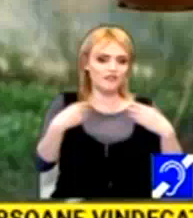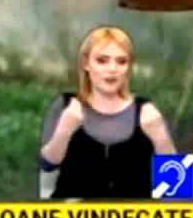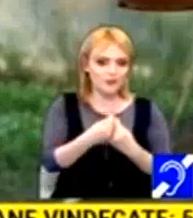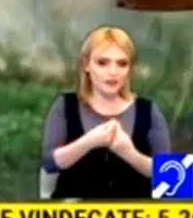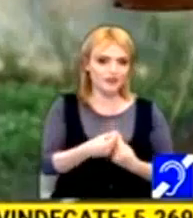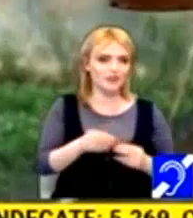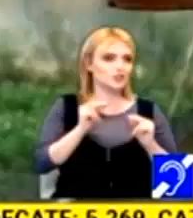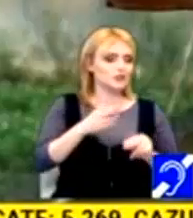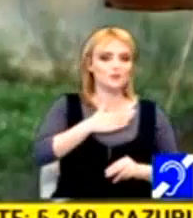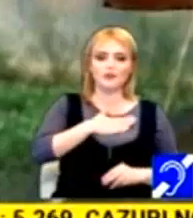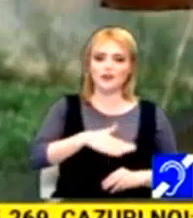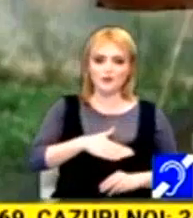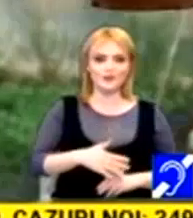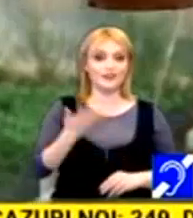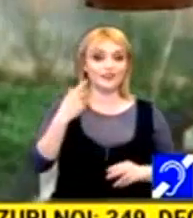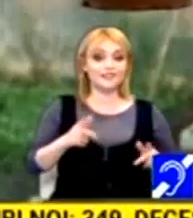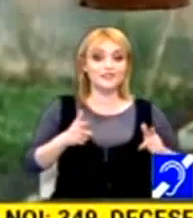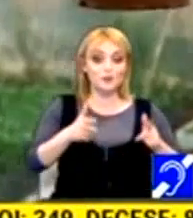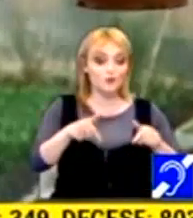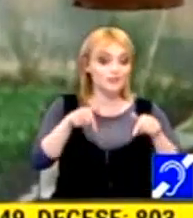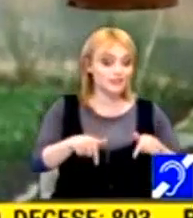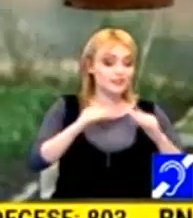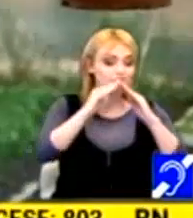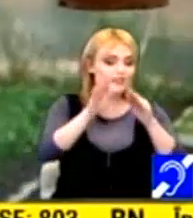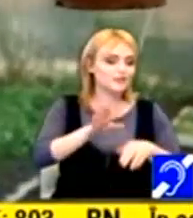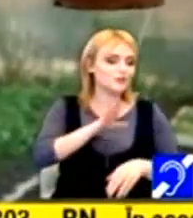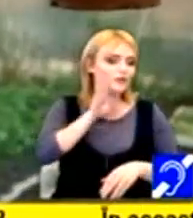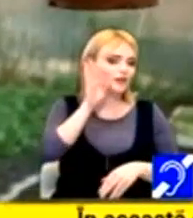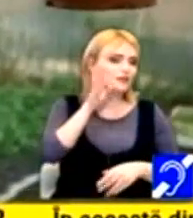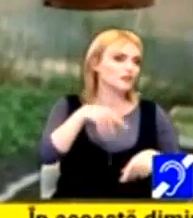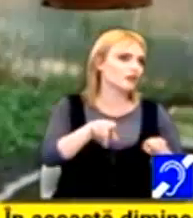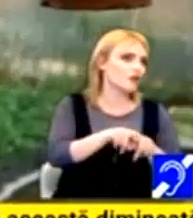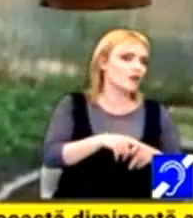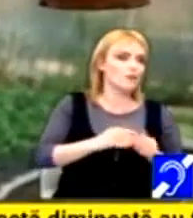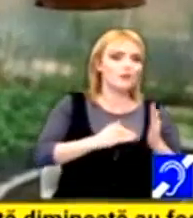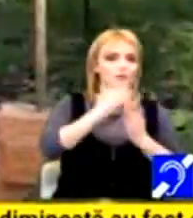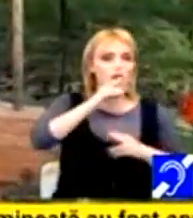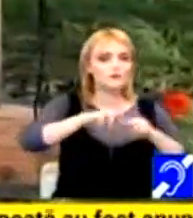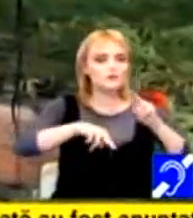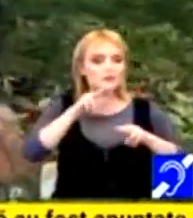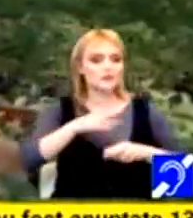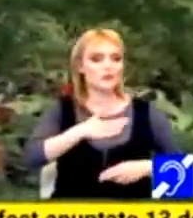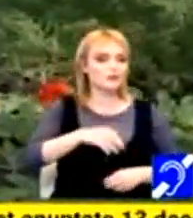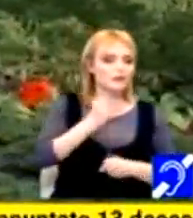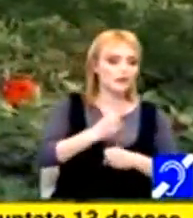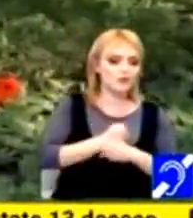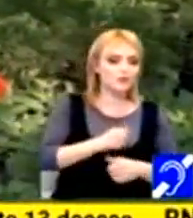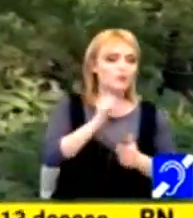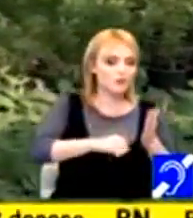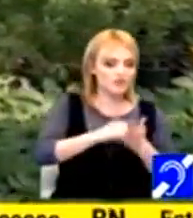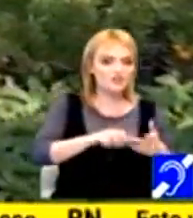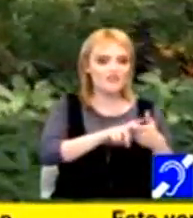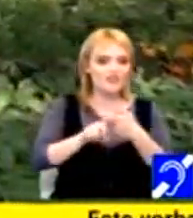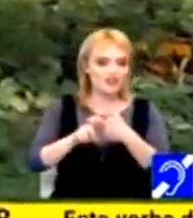că când intri chiar dimineața în seră, îți dă o plăcere să lucrezi. Din păcate, pandemia a afectat